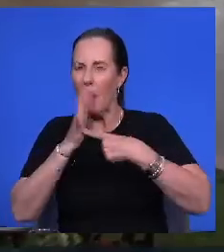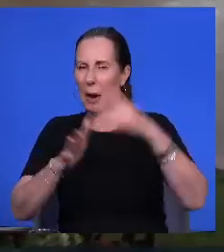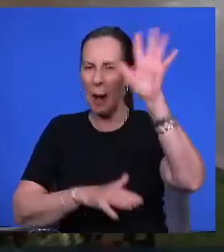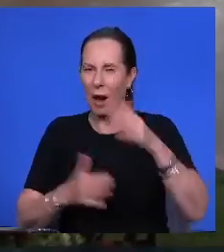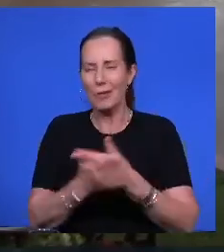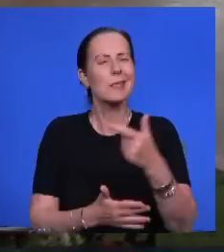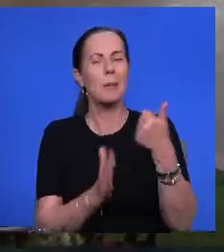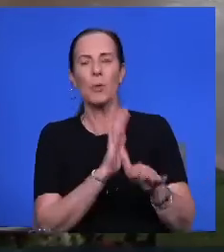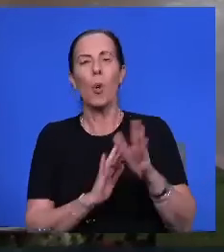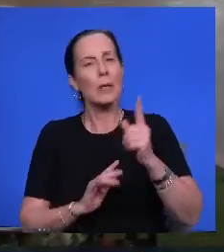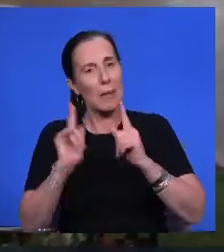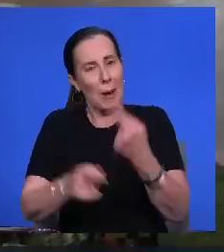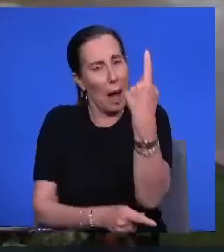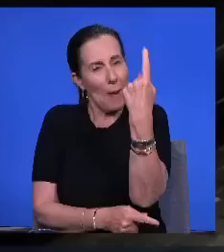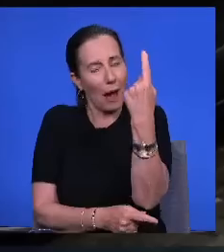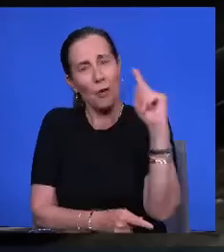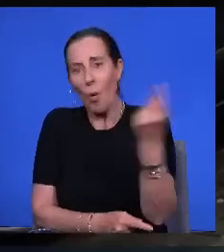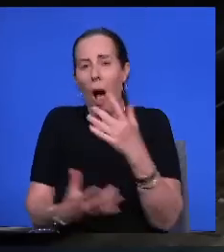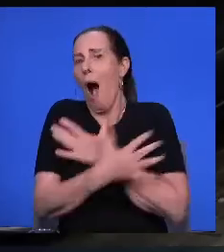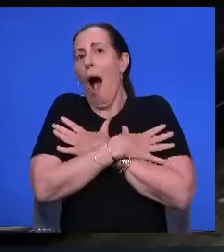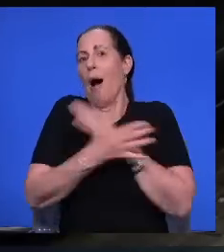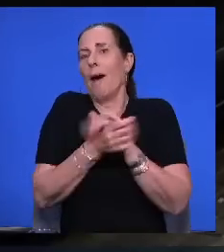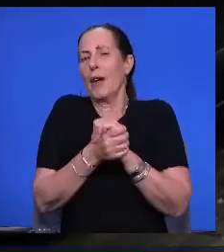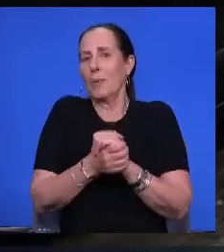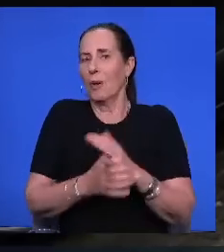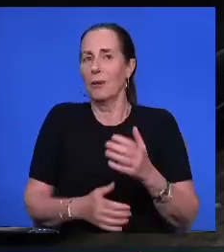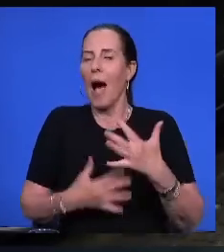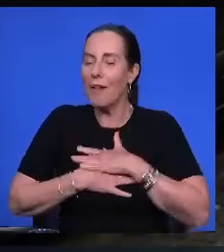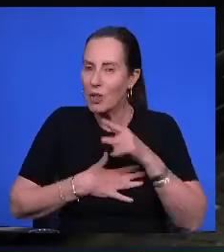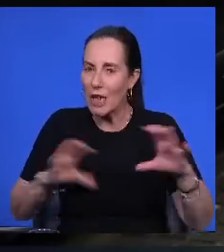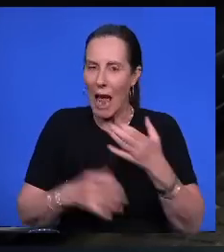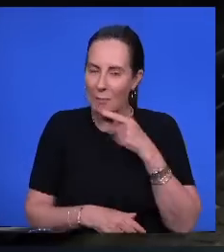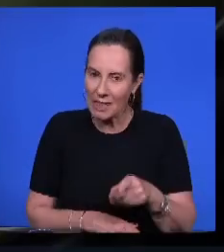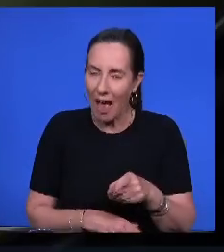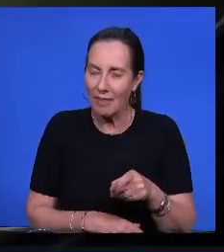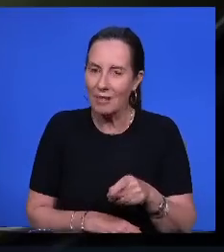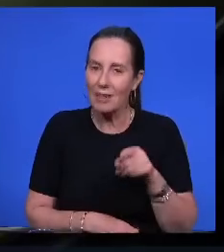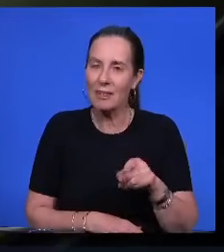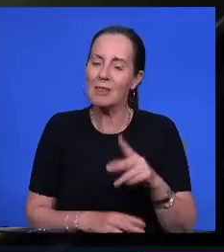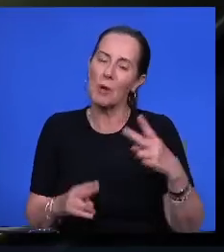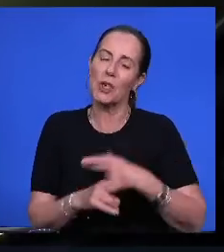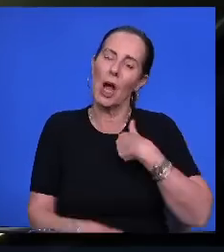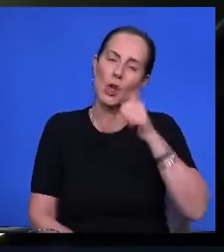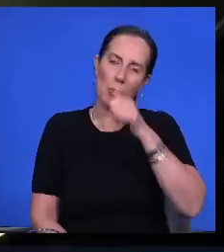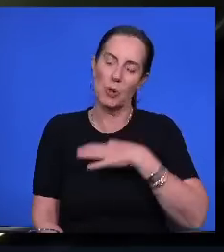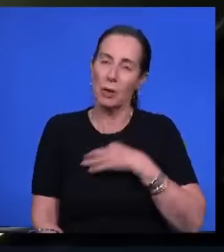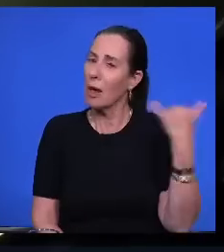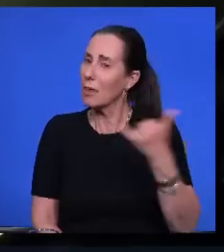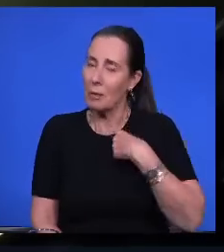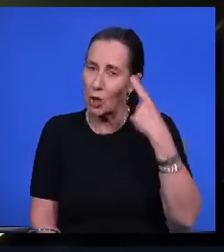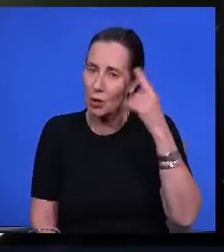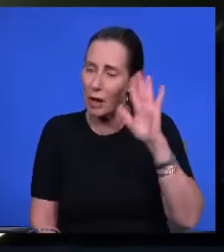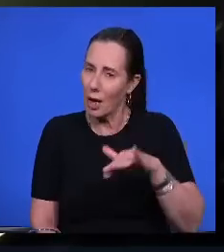מלחמה אחת קטנה ופתאום כולם נהיים חברים? אהבה שלי לעם ישראל זה בשגרה יומיומית. ותמיד אני יודע גם לתת החיוך לבן